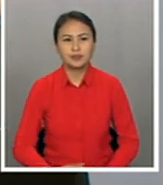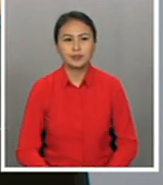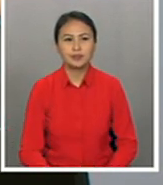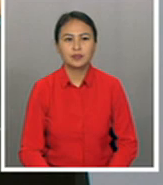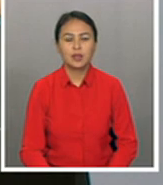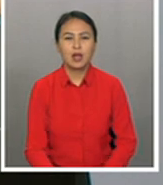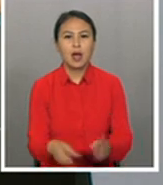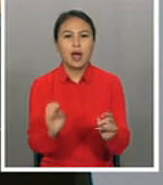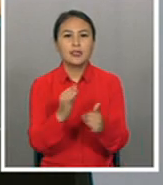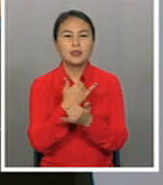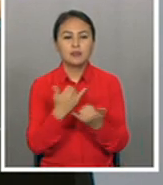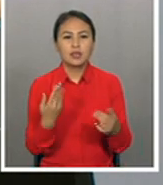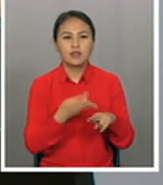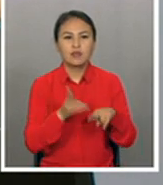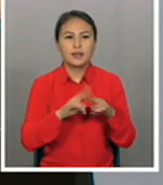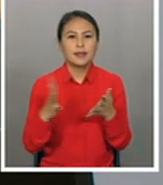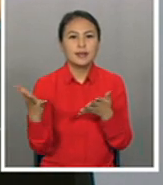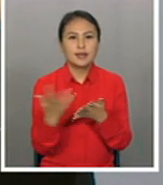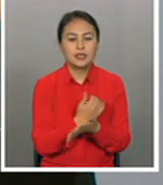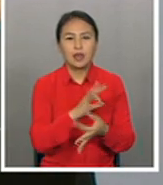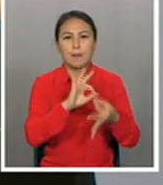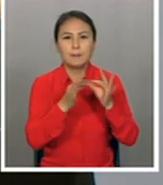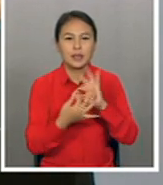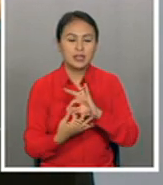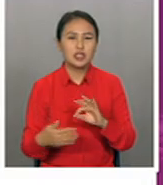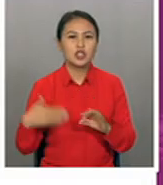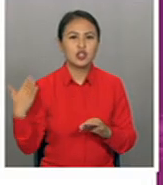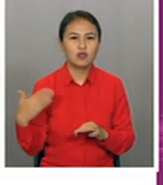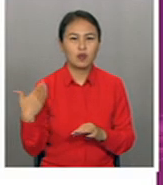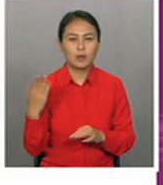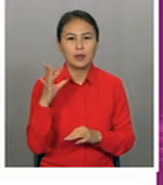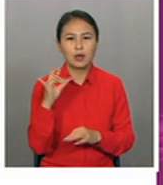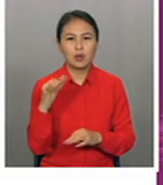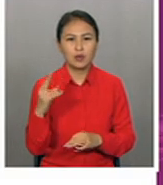А теперь, ребята, найдите определение живой природы.